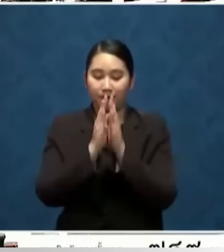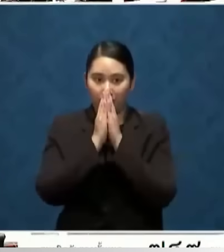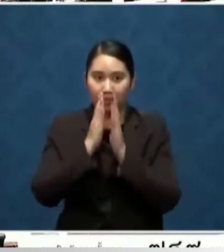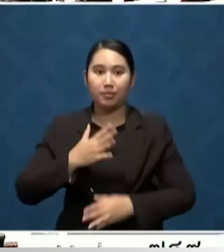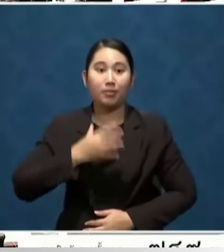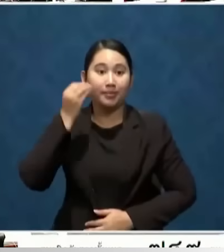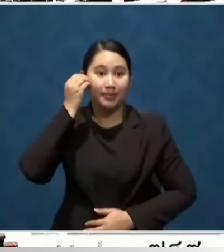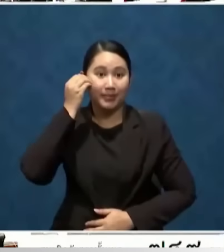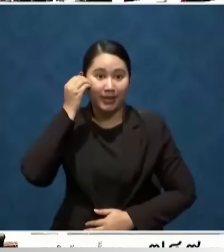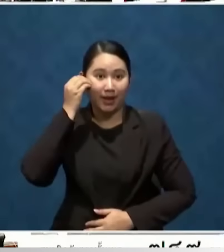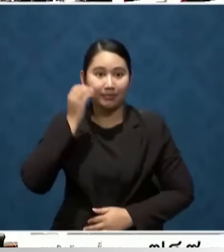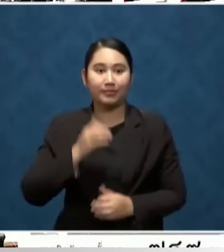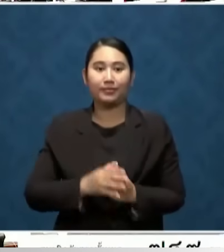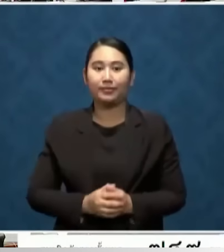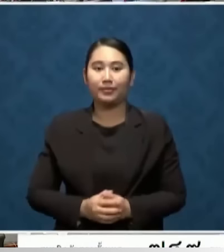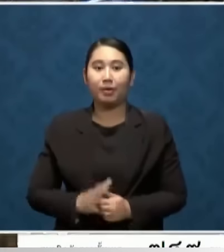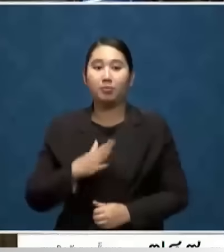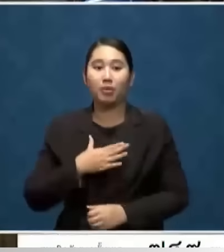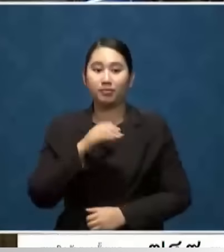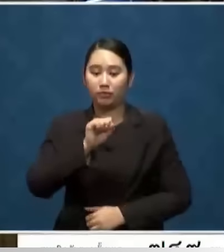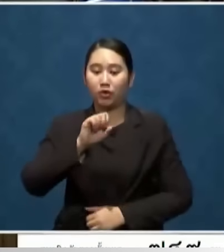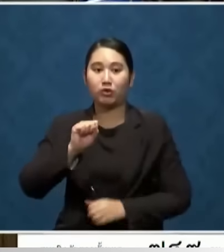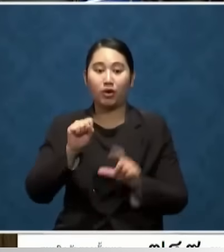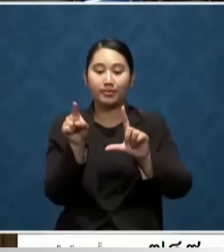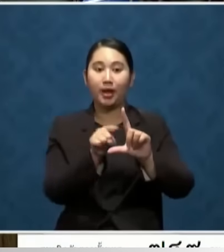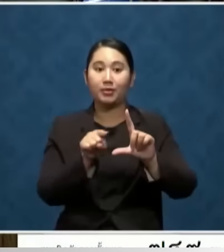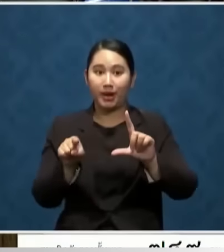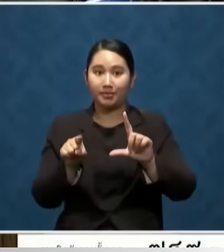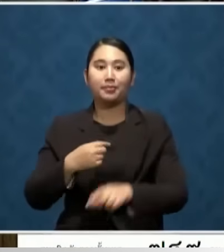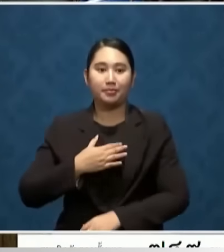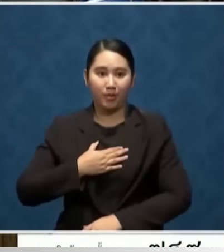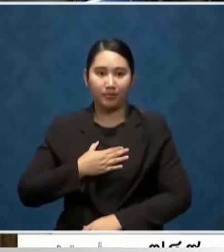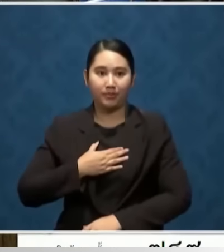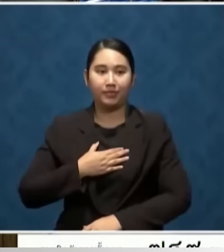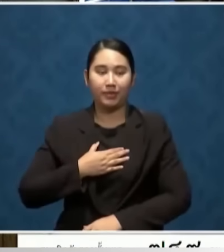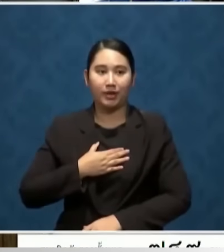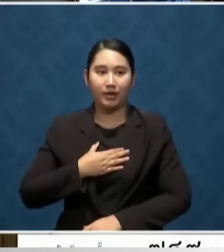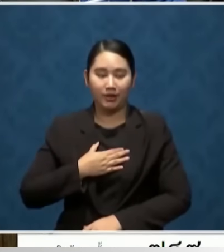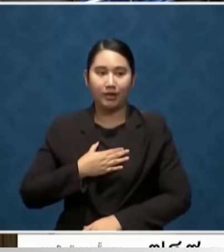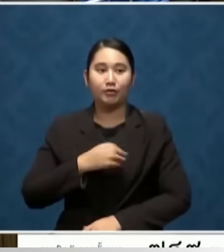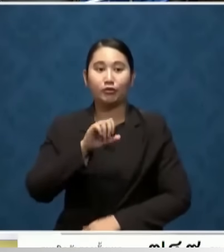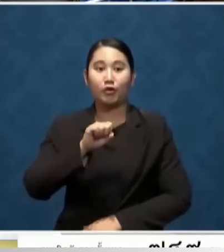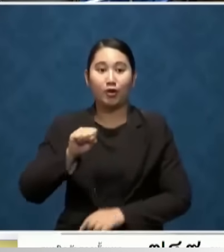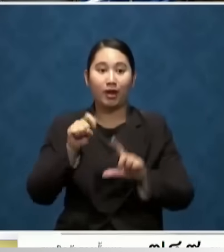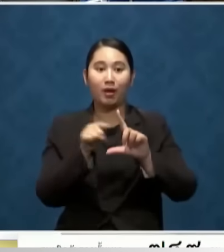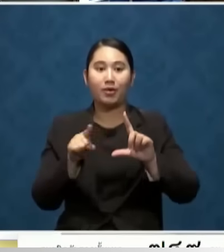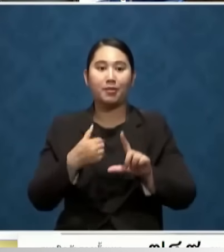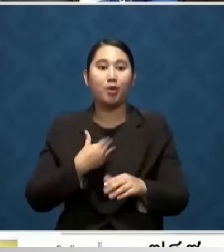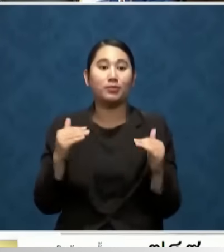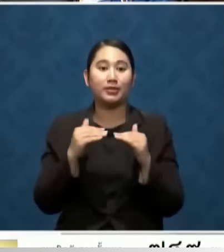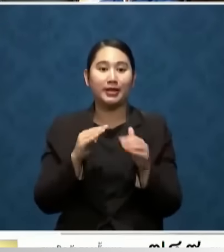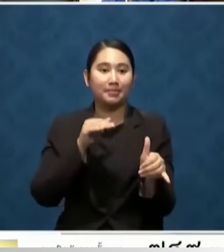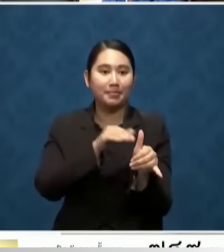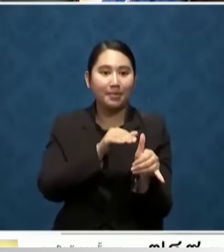มพิธาลิ้มเจริญรัตน์บัญชีรายชื่อพรรคก้าวไกลในฐานะสมาชิกรัฐสภาขอใช้สิทธิ์พาดพิงครับท่านประธ